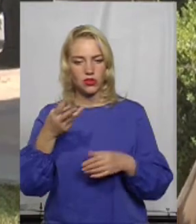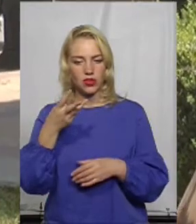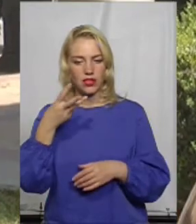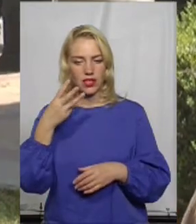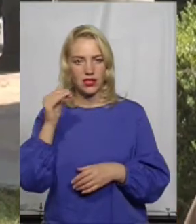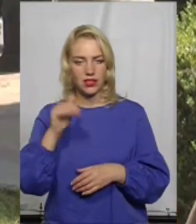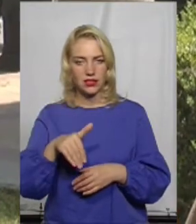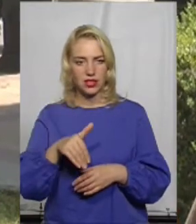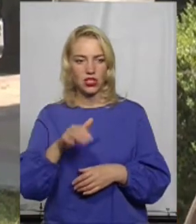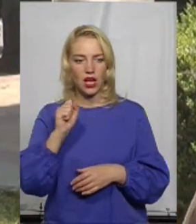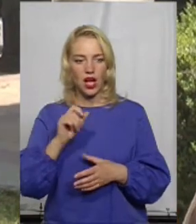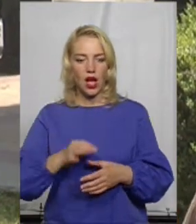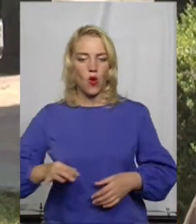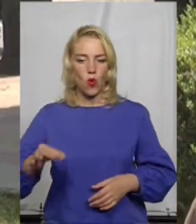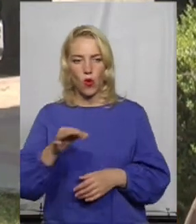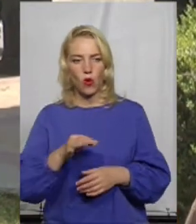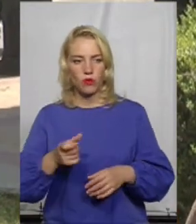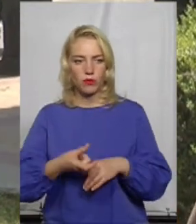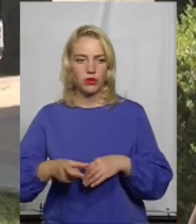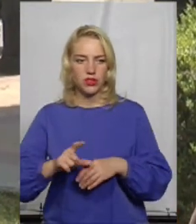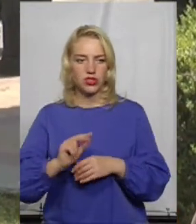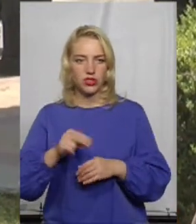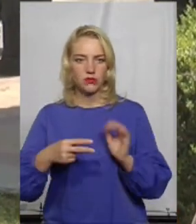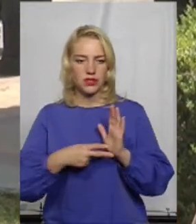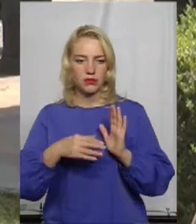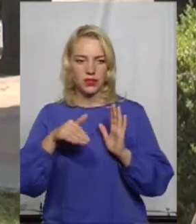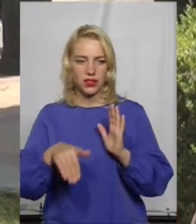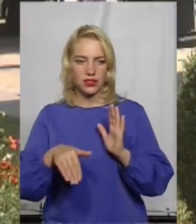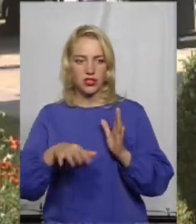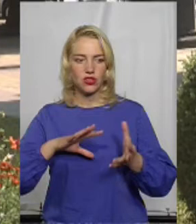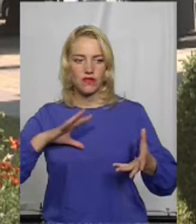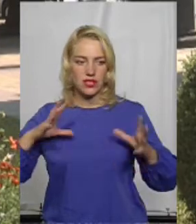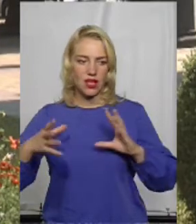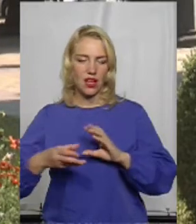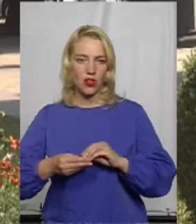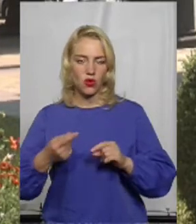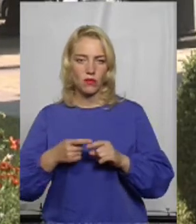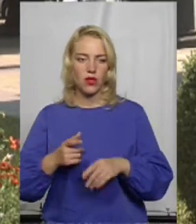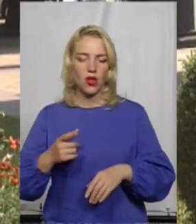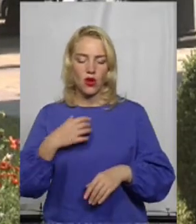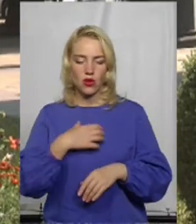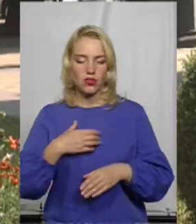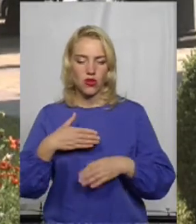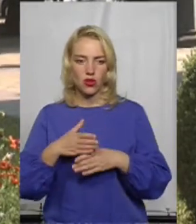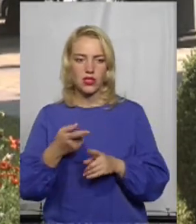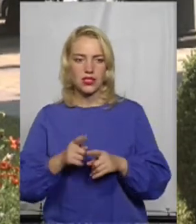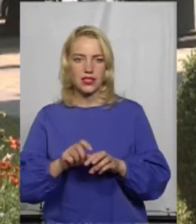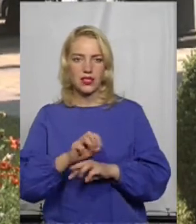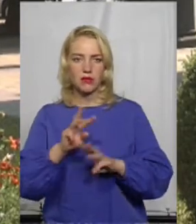3 тисяч, а в області трішки більше 7 тисяч загалом. Основна допомога – це забезпечення